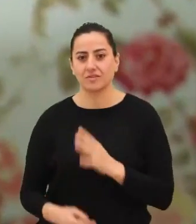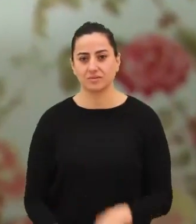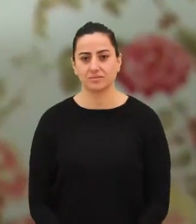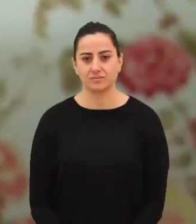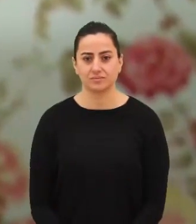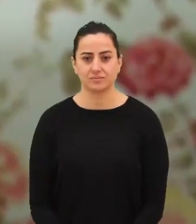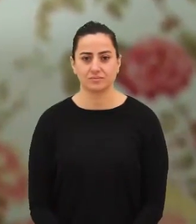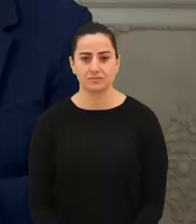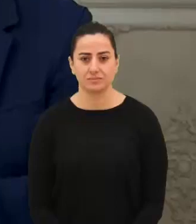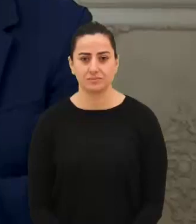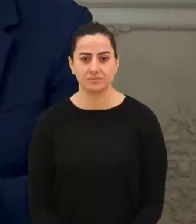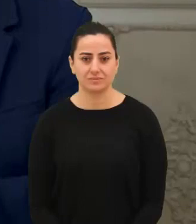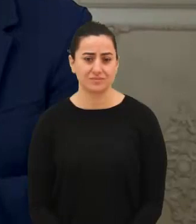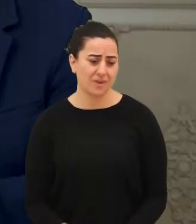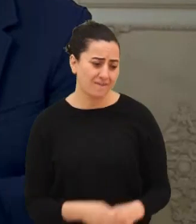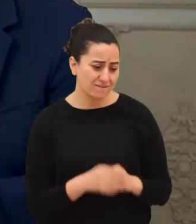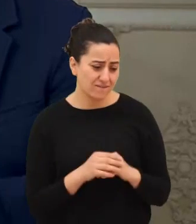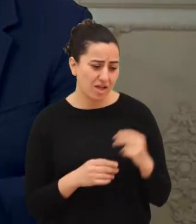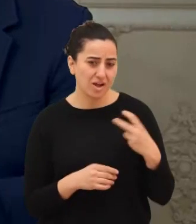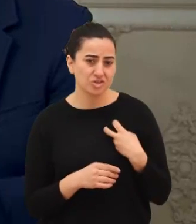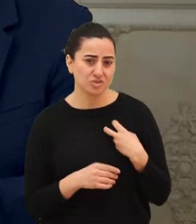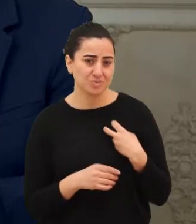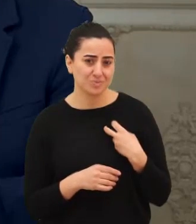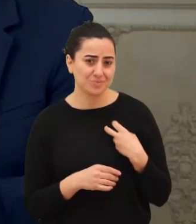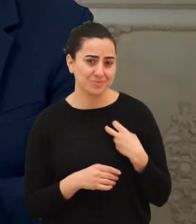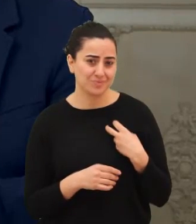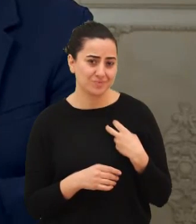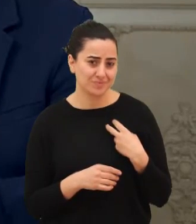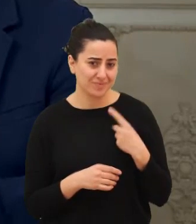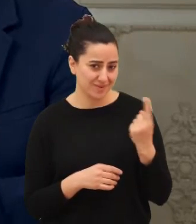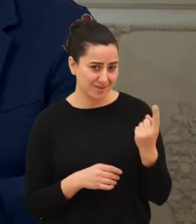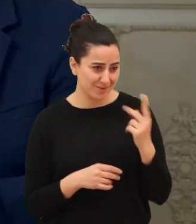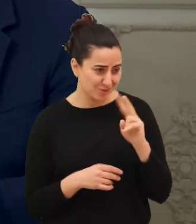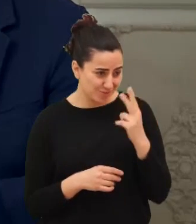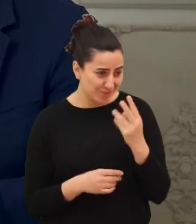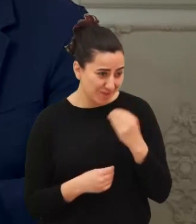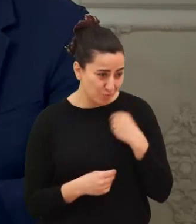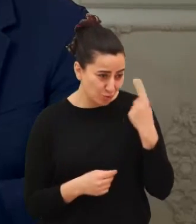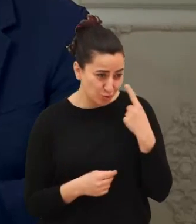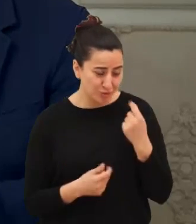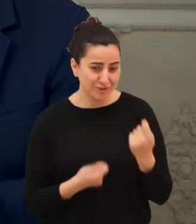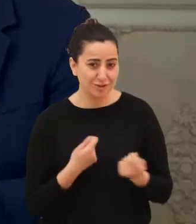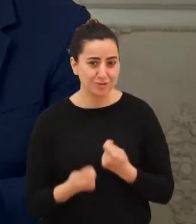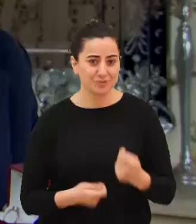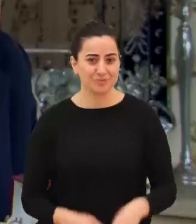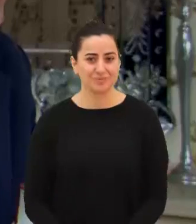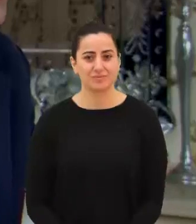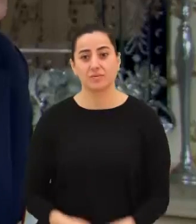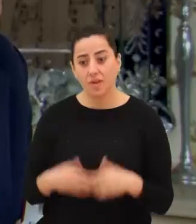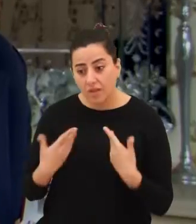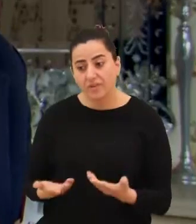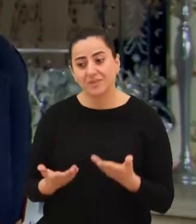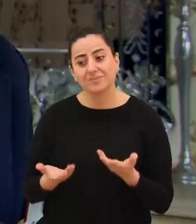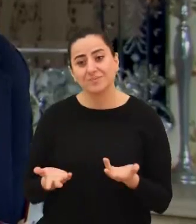yüzük kutusu çıkardı. Ay aşkım. Sen bana sürpriz yapmaya mı çalışıyordun? Aynen